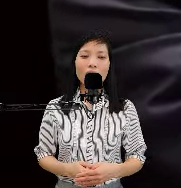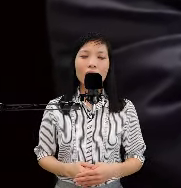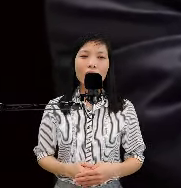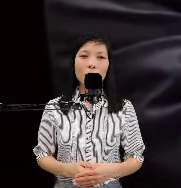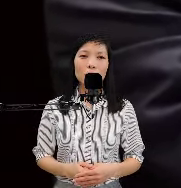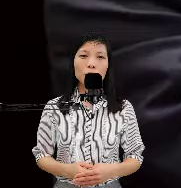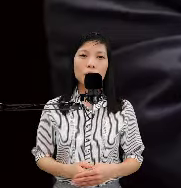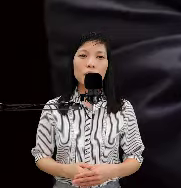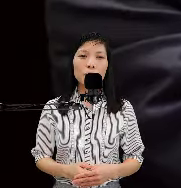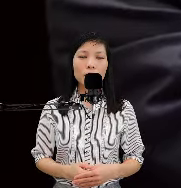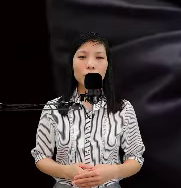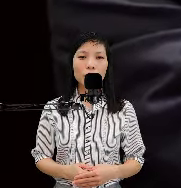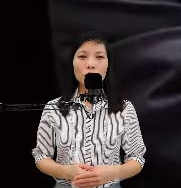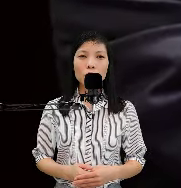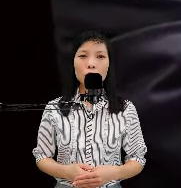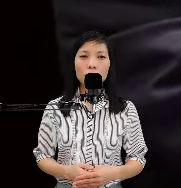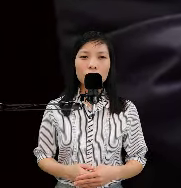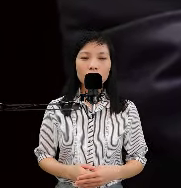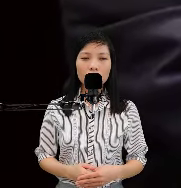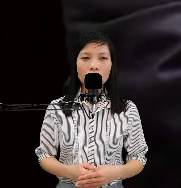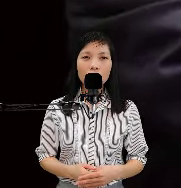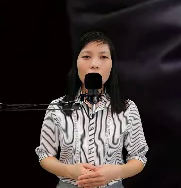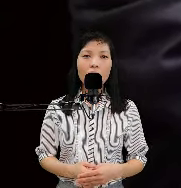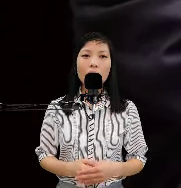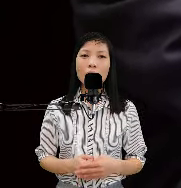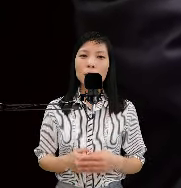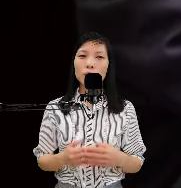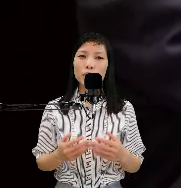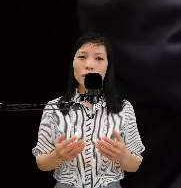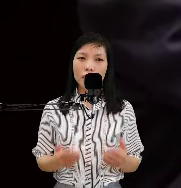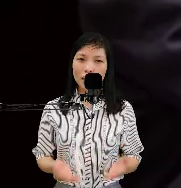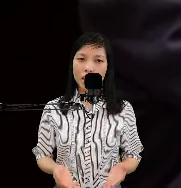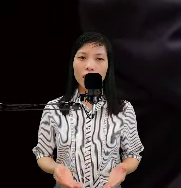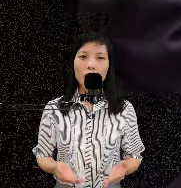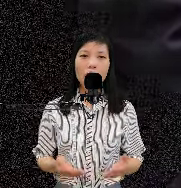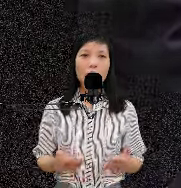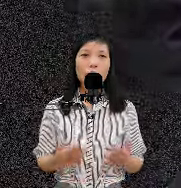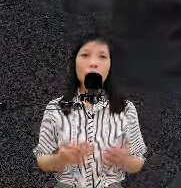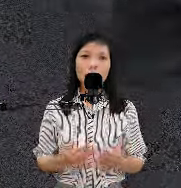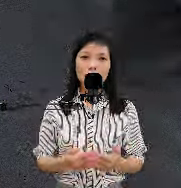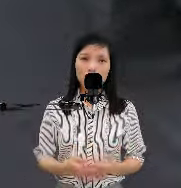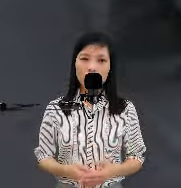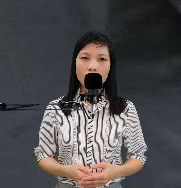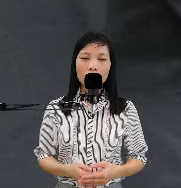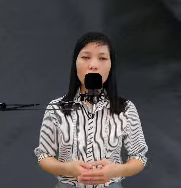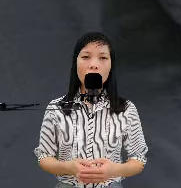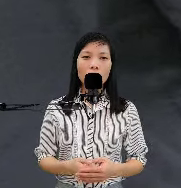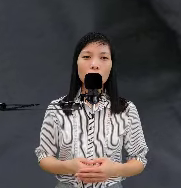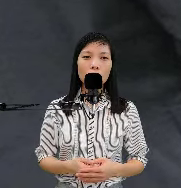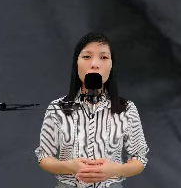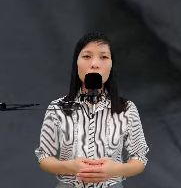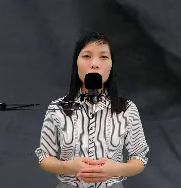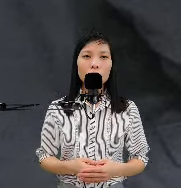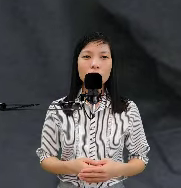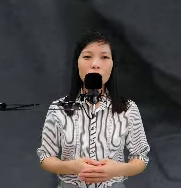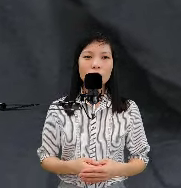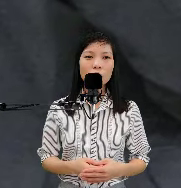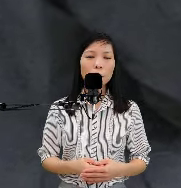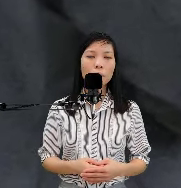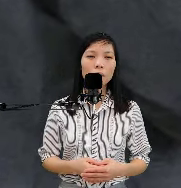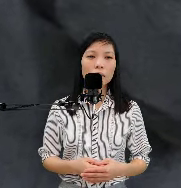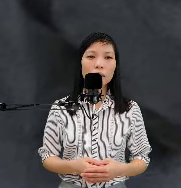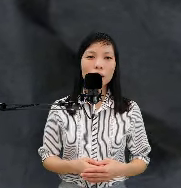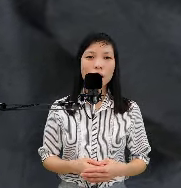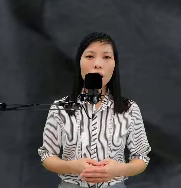タイトル獲得となる中第2局までで藤8官は一生1引き分けとしていました3日の